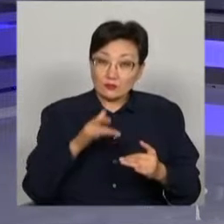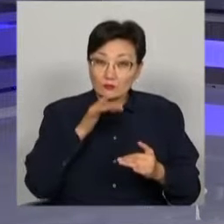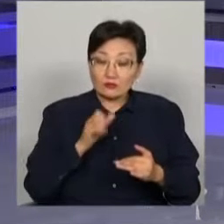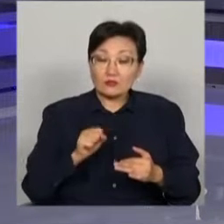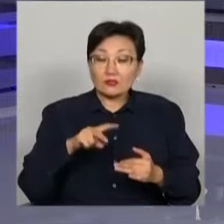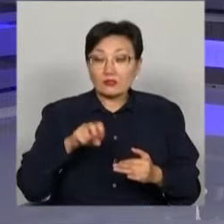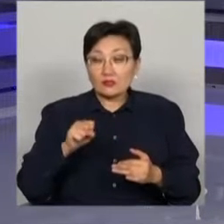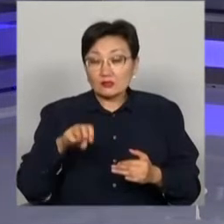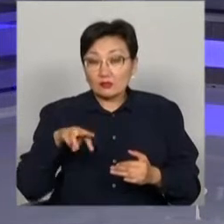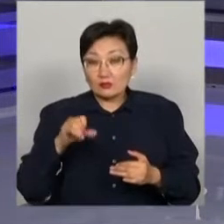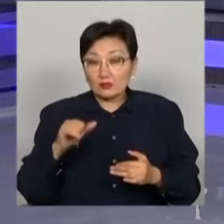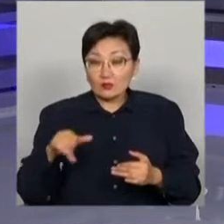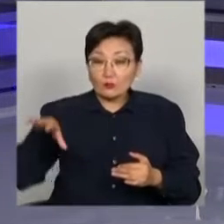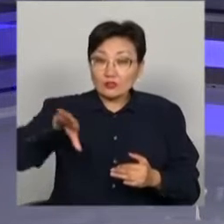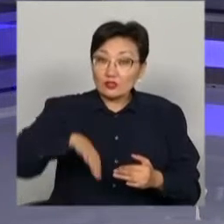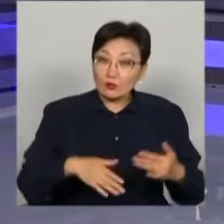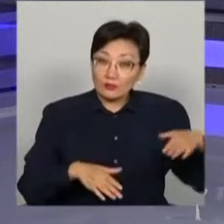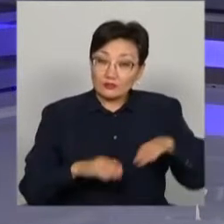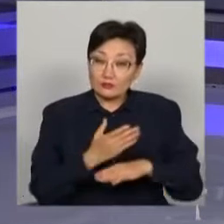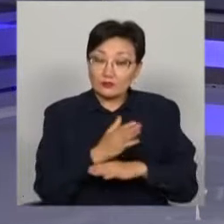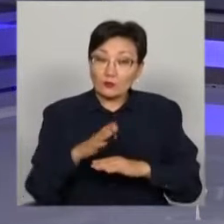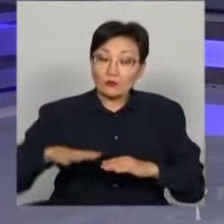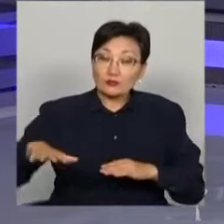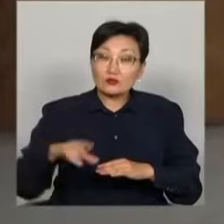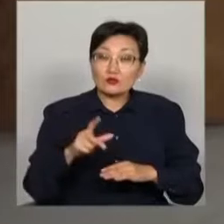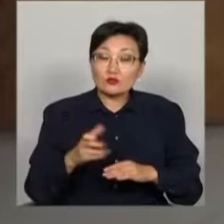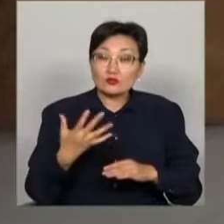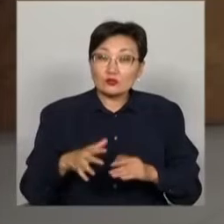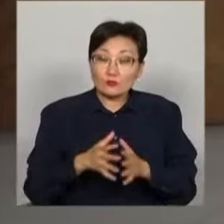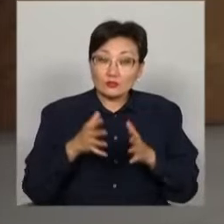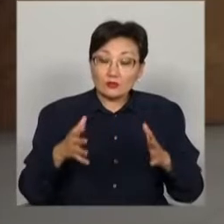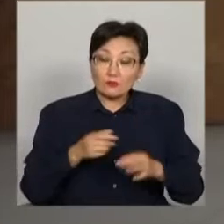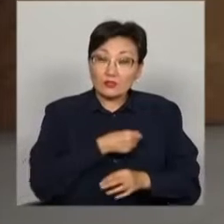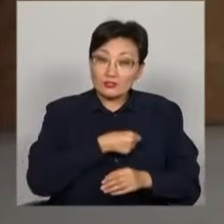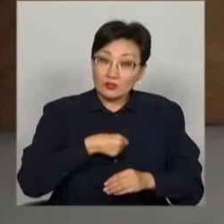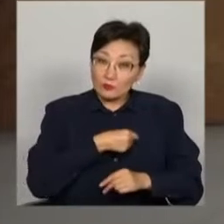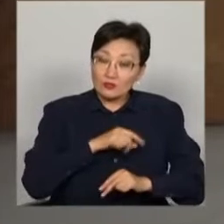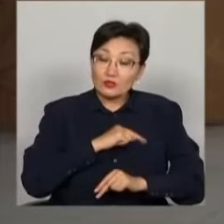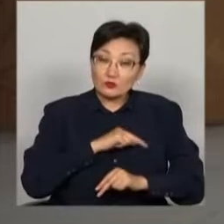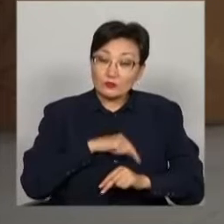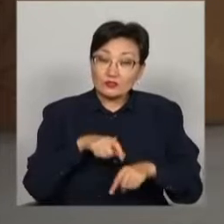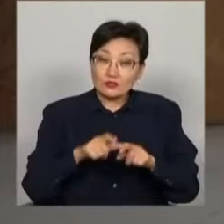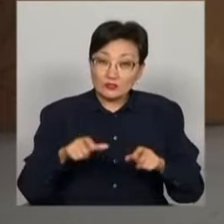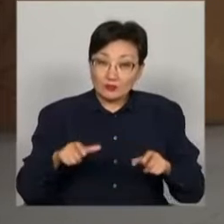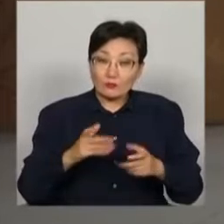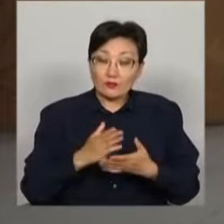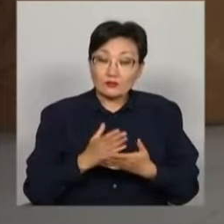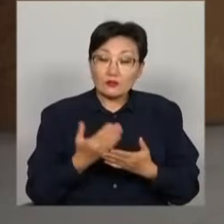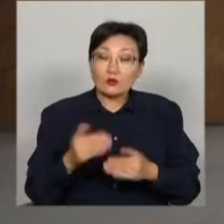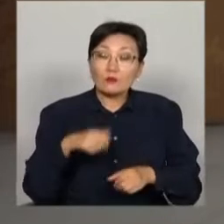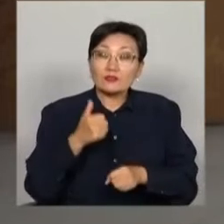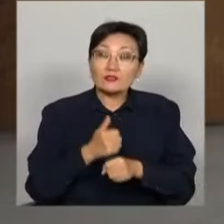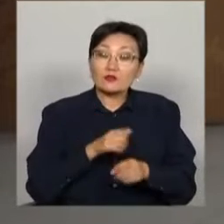Іле-Алатау мемлекеттік ұлттық табиғи паркында 350-ден астам инспектор қызметкерлер жұмыс атқарады. Ол кісілердің